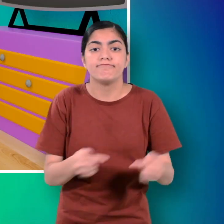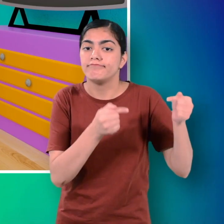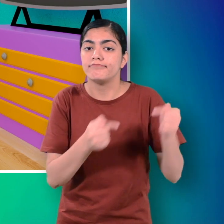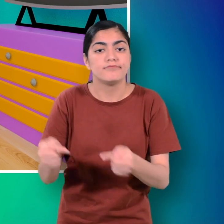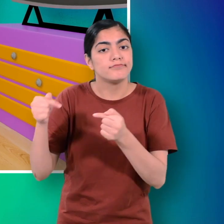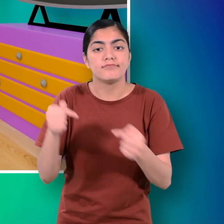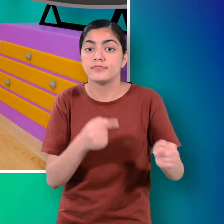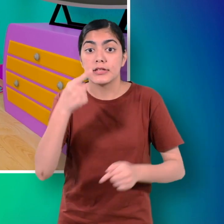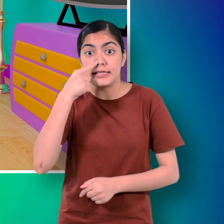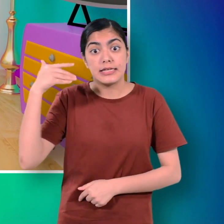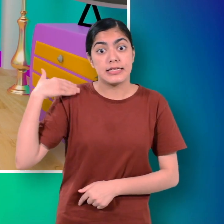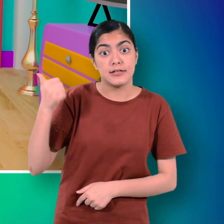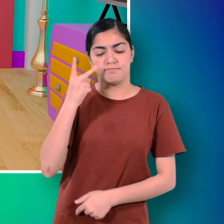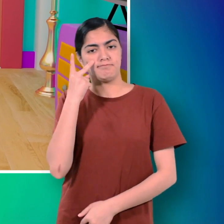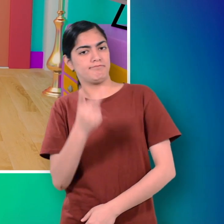खेलूंगा।